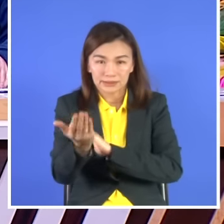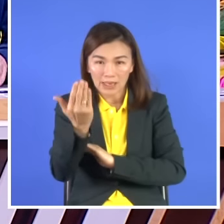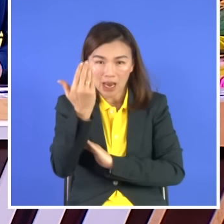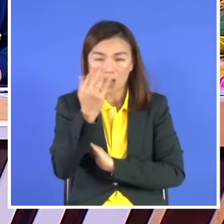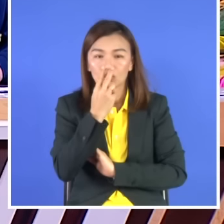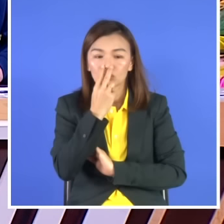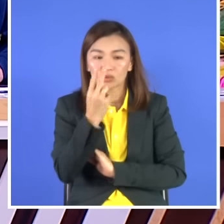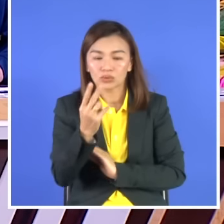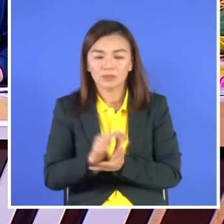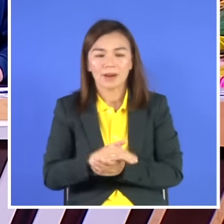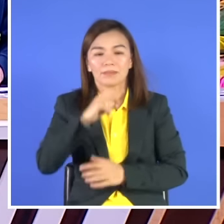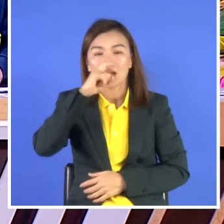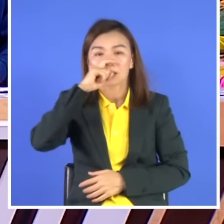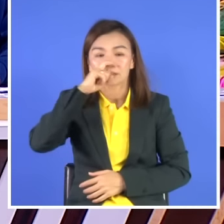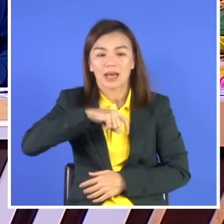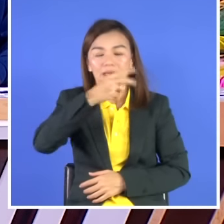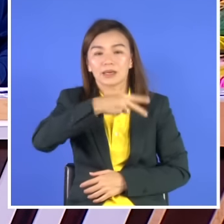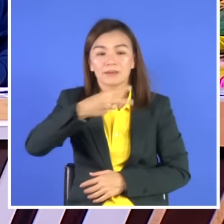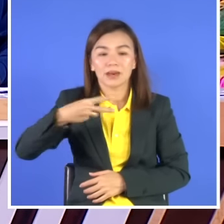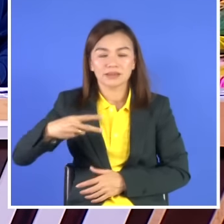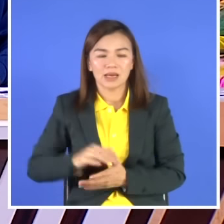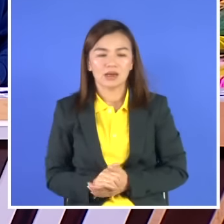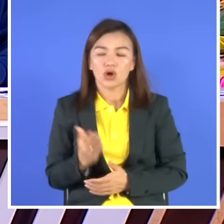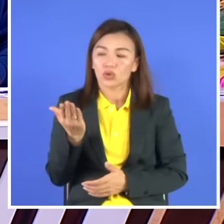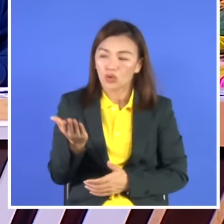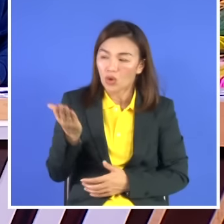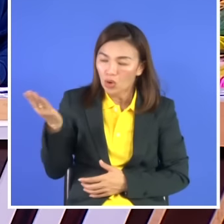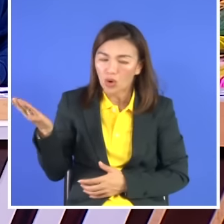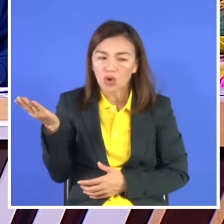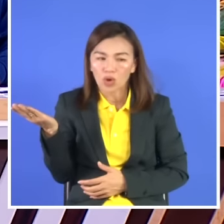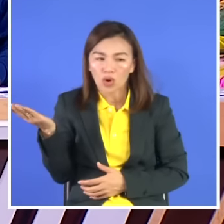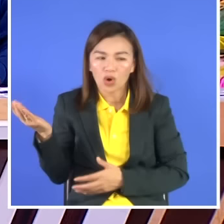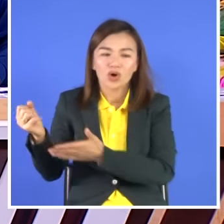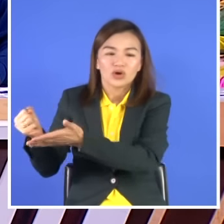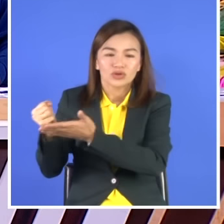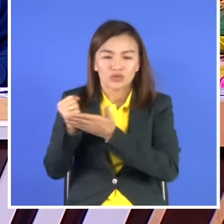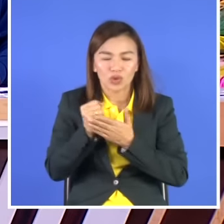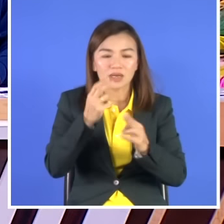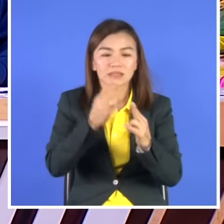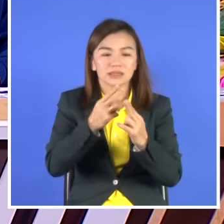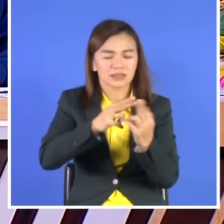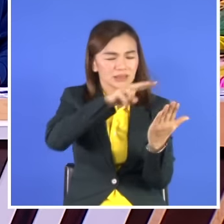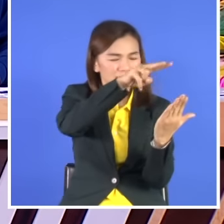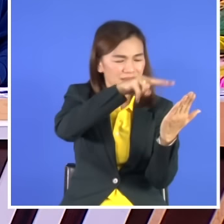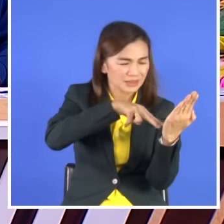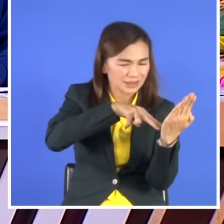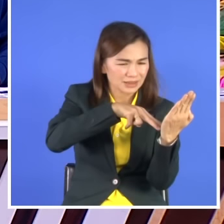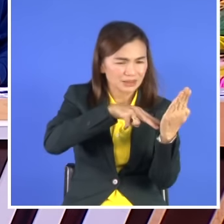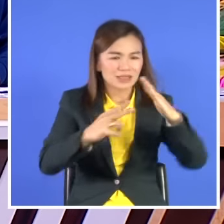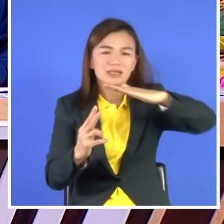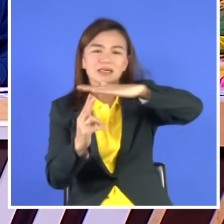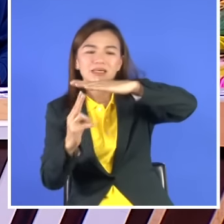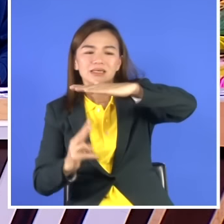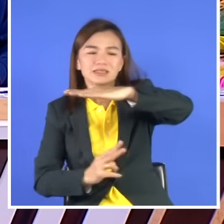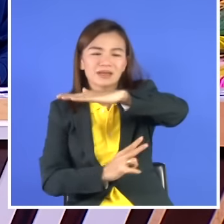มาฝึกวิชาภาษาไทยกันหน่อยนะคะอยากจะให้พี่แป๊ะคุณสอนและคุณผู้ชมเนี่ยช่วยกันอ่านชื่อสะพานแห่งหนึ่งนะคะข